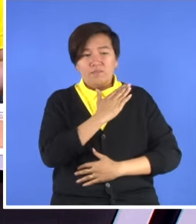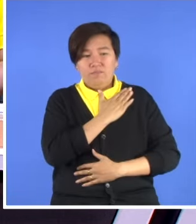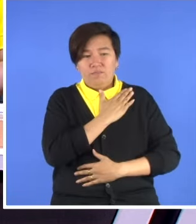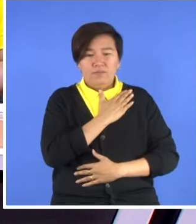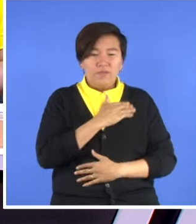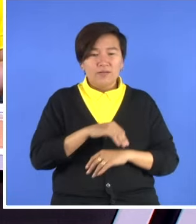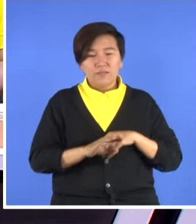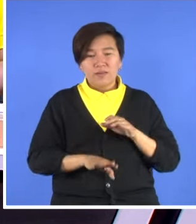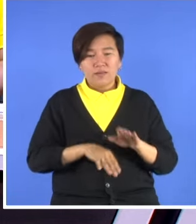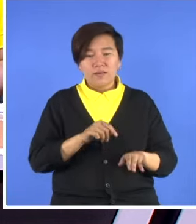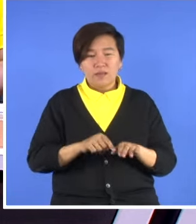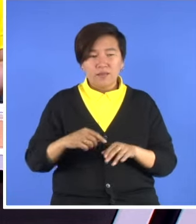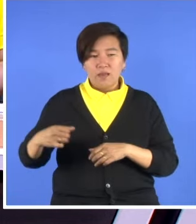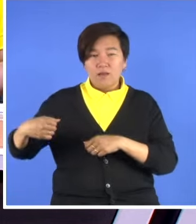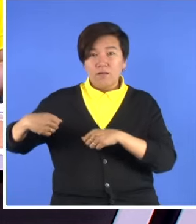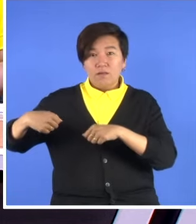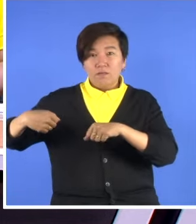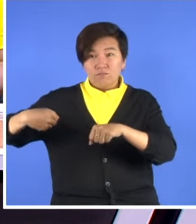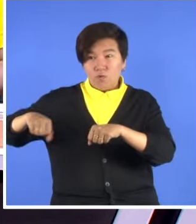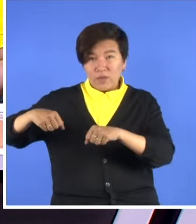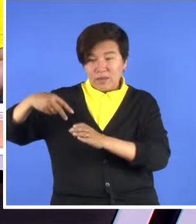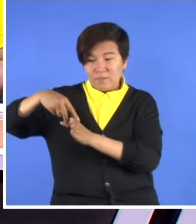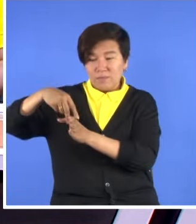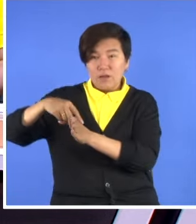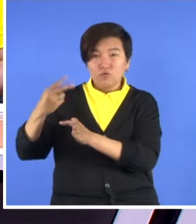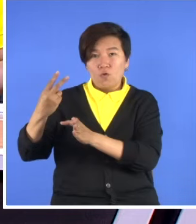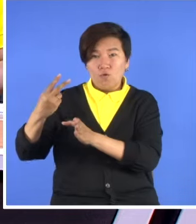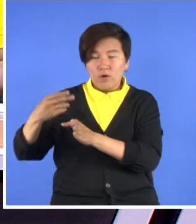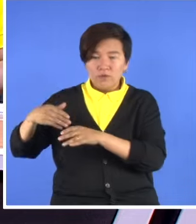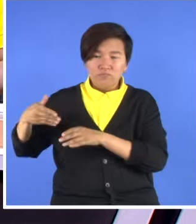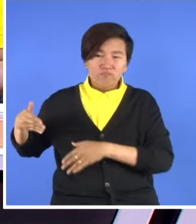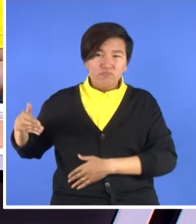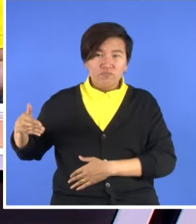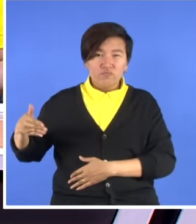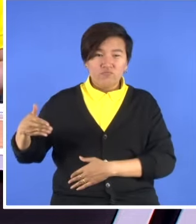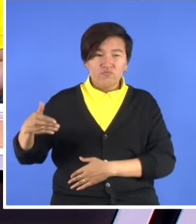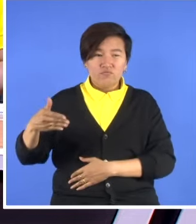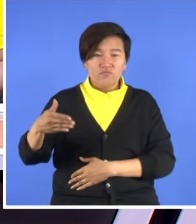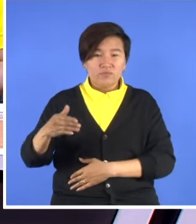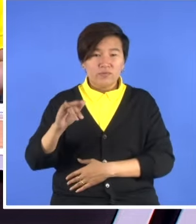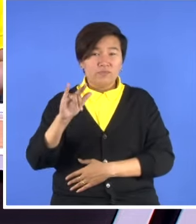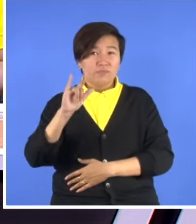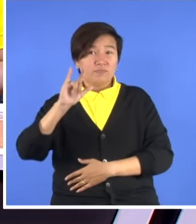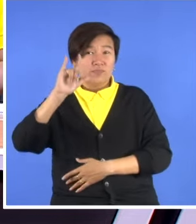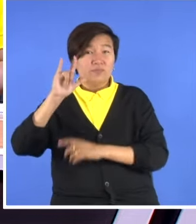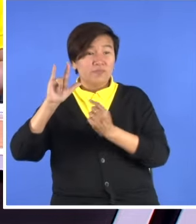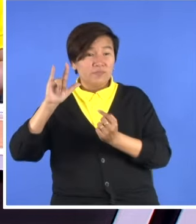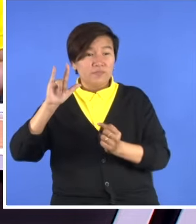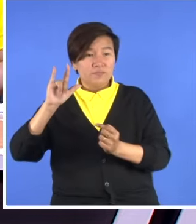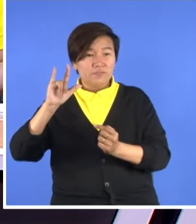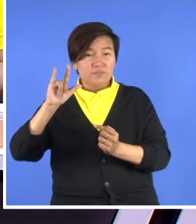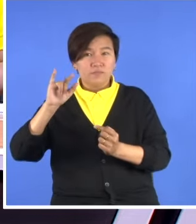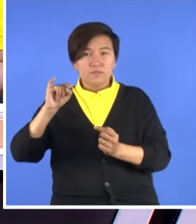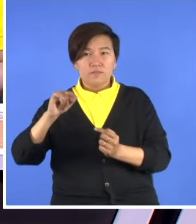youชูนิ้วI love youแต่ว่าไอ้ลักษณะ I loveyouเนี่ยนะครับมันก็เป็นสัญลักษณ์แต่ว่าเจอนะฮะชิงทรัพย์